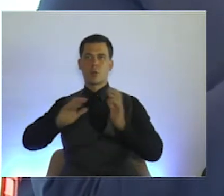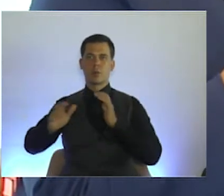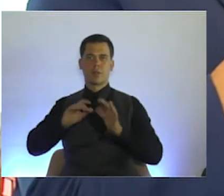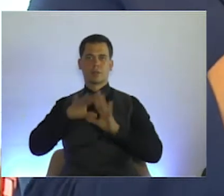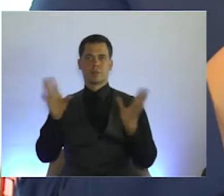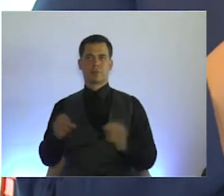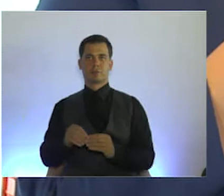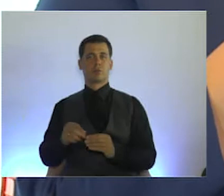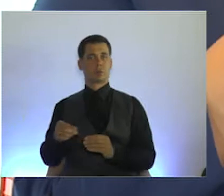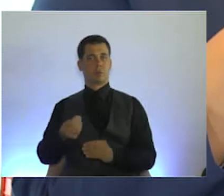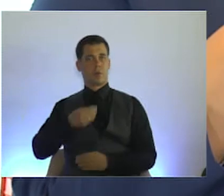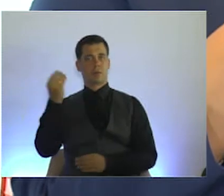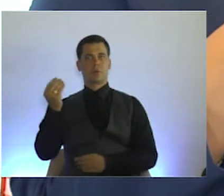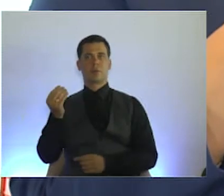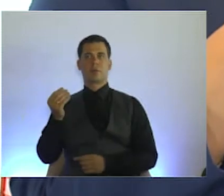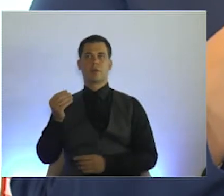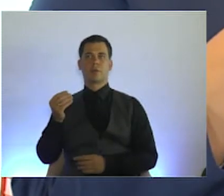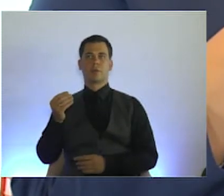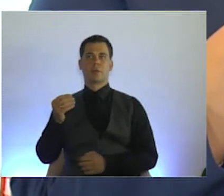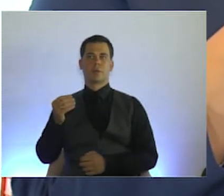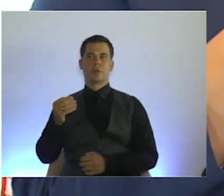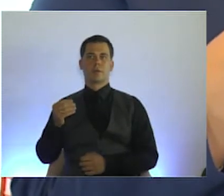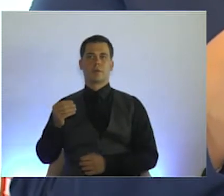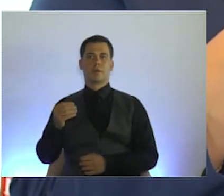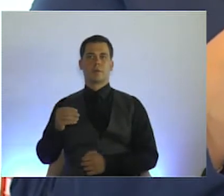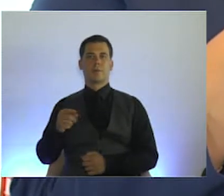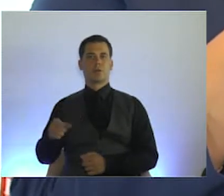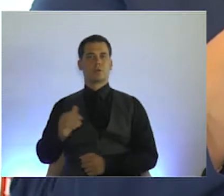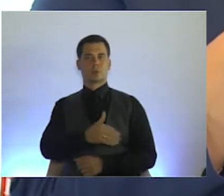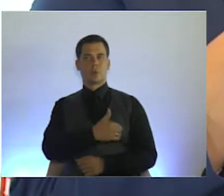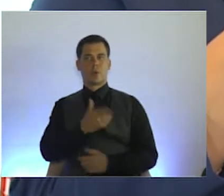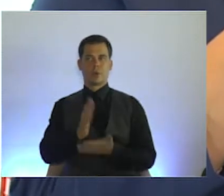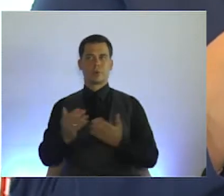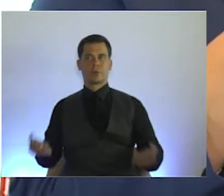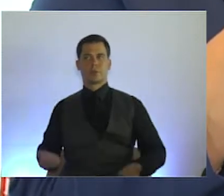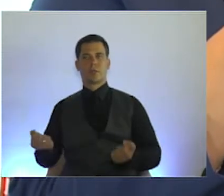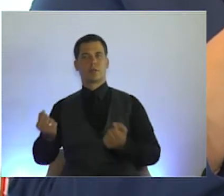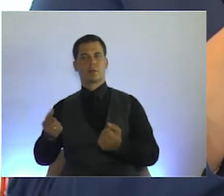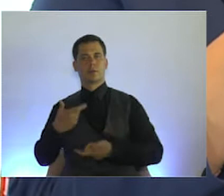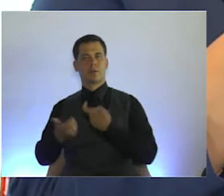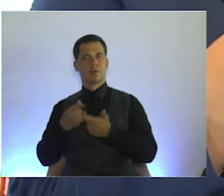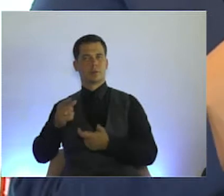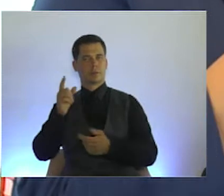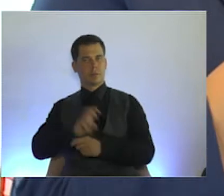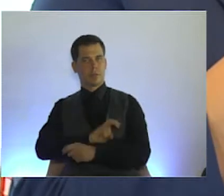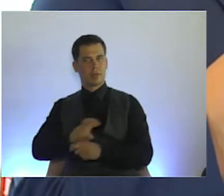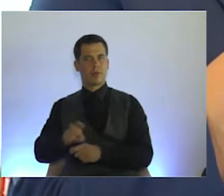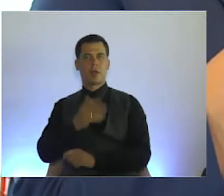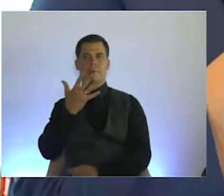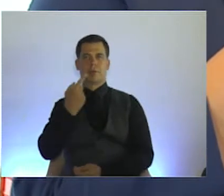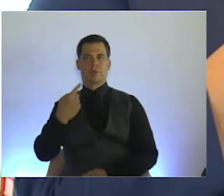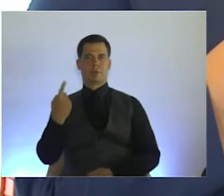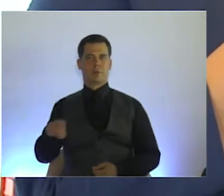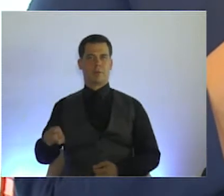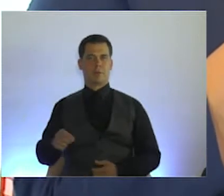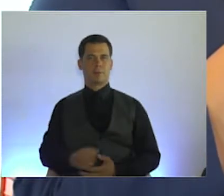informacyjno-komunikacyjnych, czyli tak jakby szkoły starają się wprowadzić, proszę Państwa, w te technologie 5D, prawda?